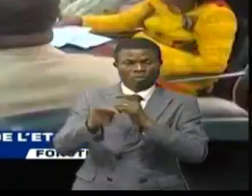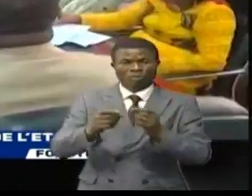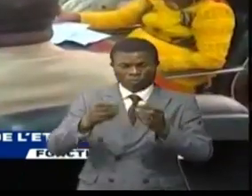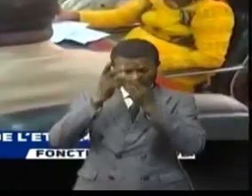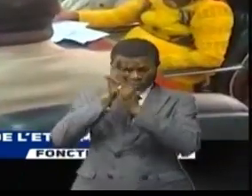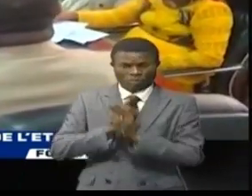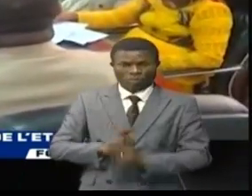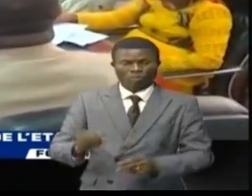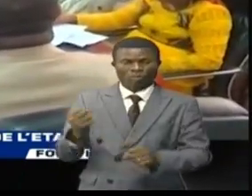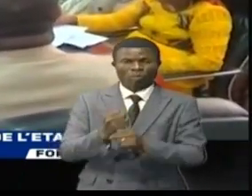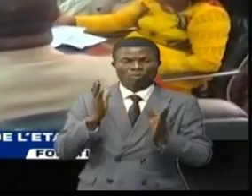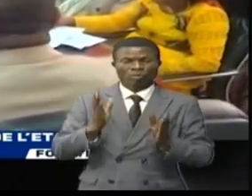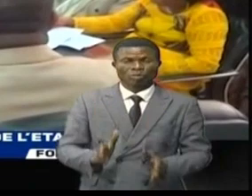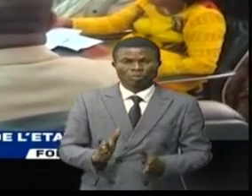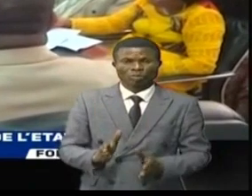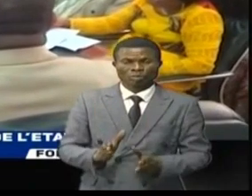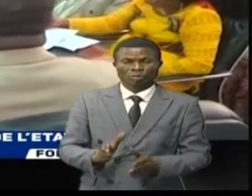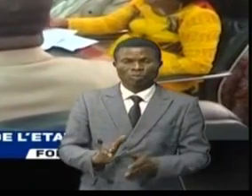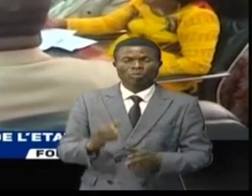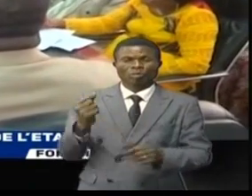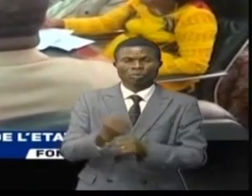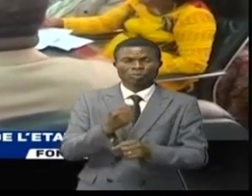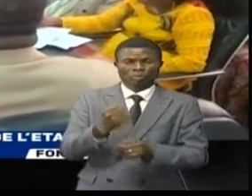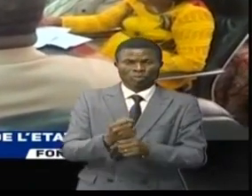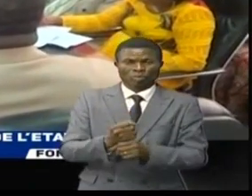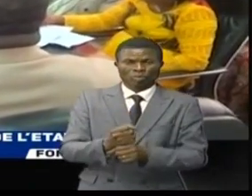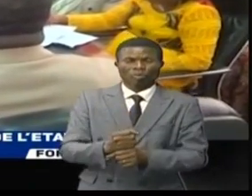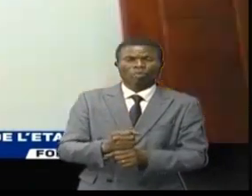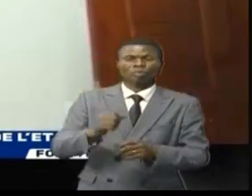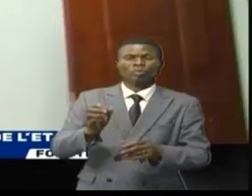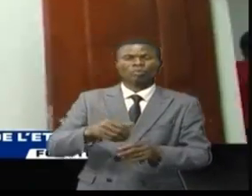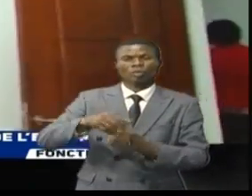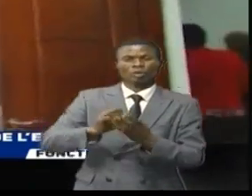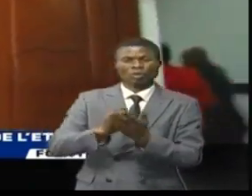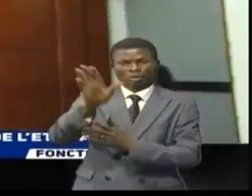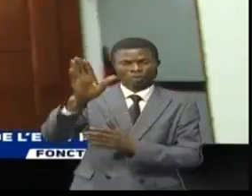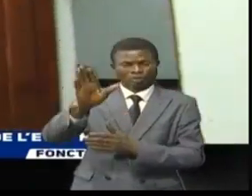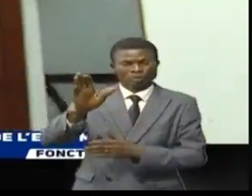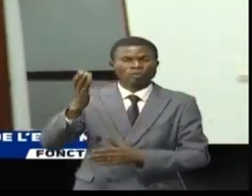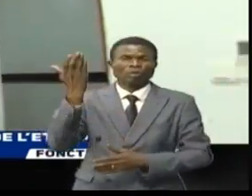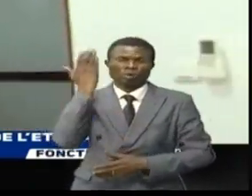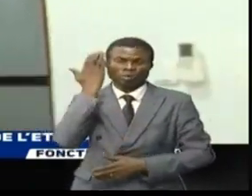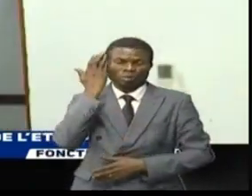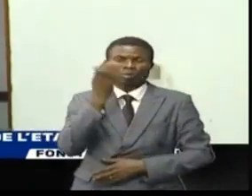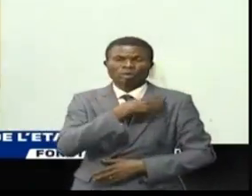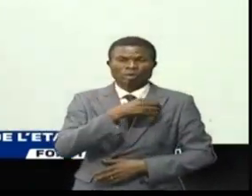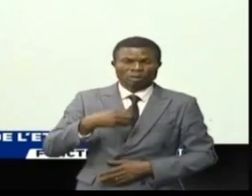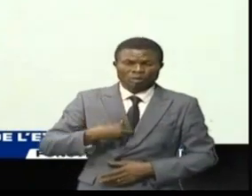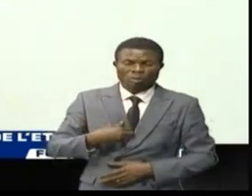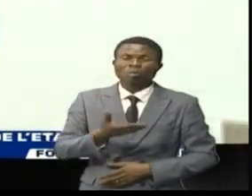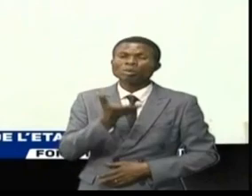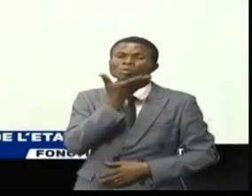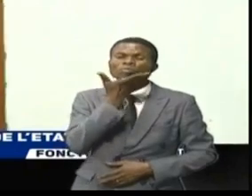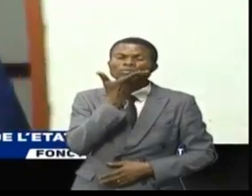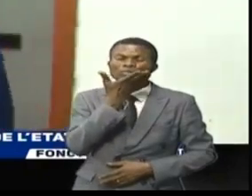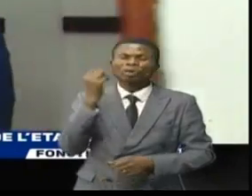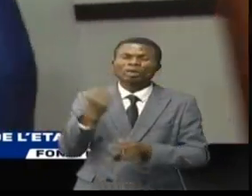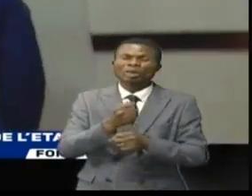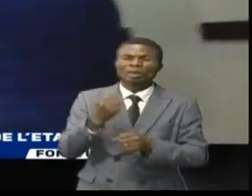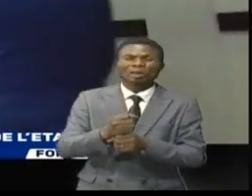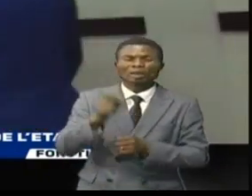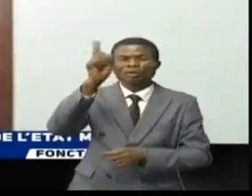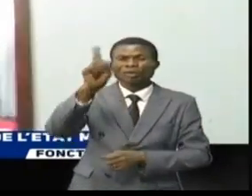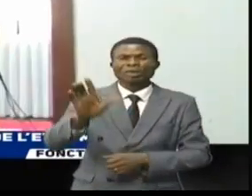aux fonctionnaires, en rendant fluide le processus de la mise à la retraite. Devant la presse, le vice-premier ministre, ministre en charge de la